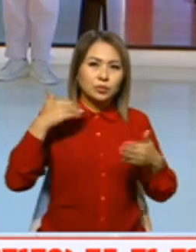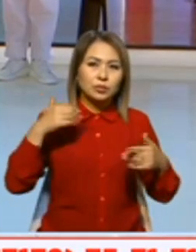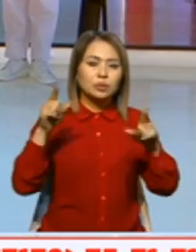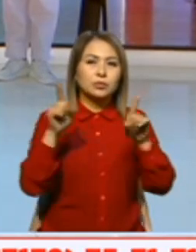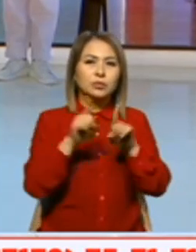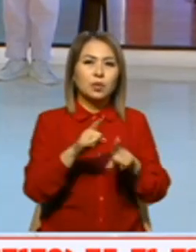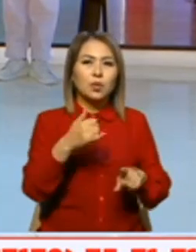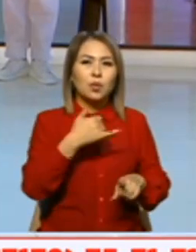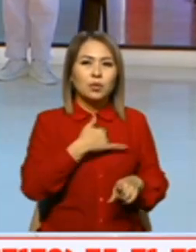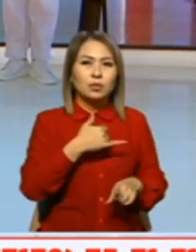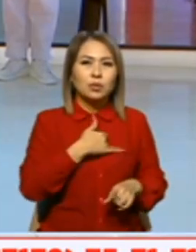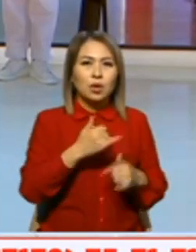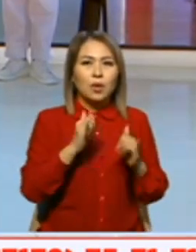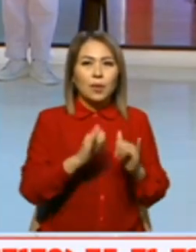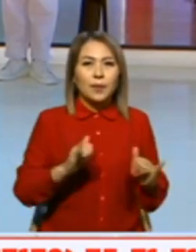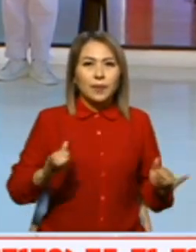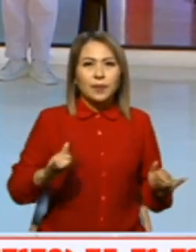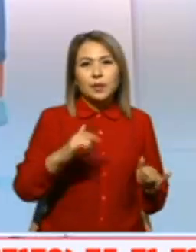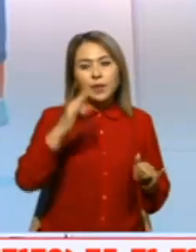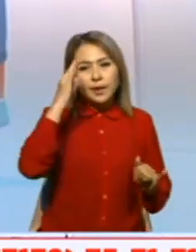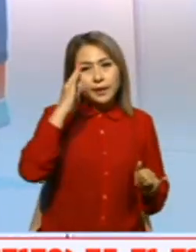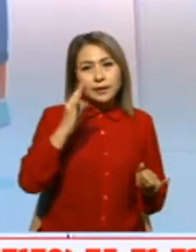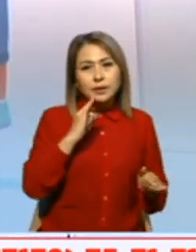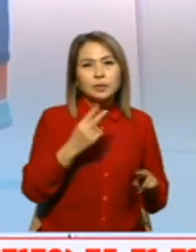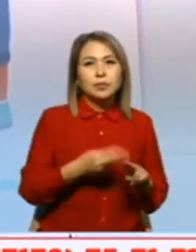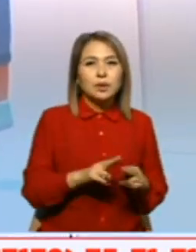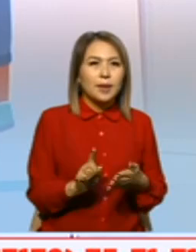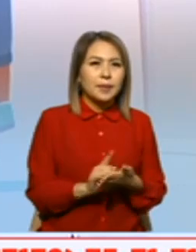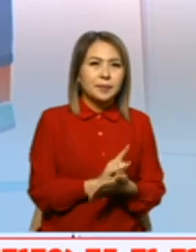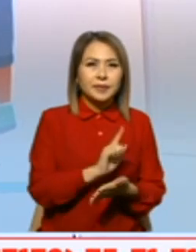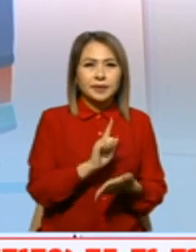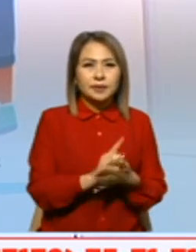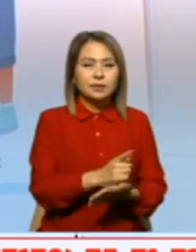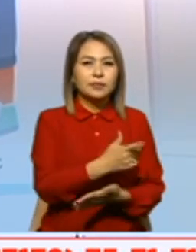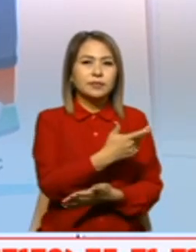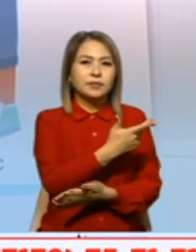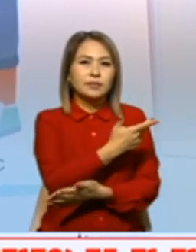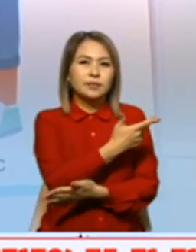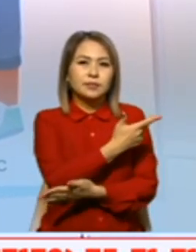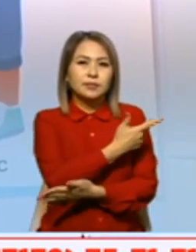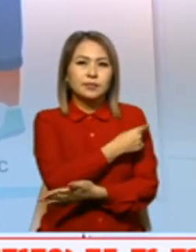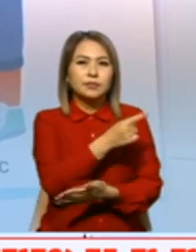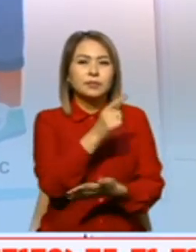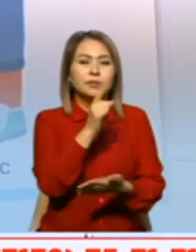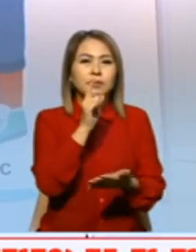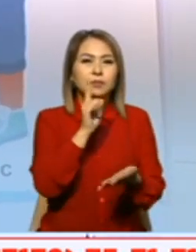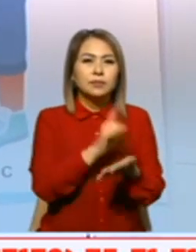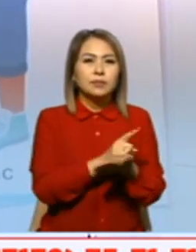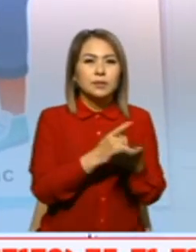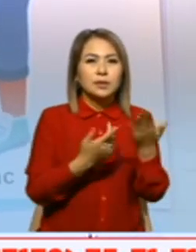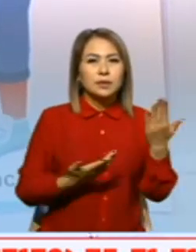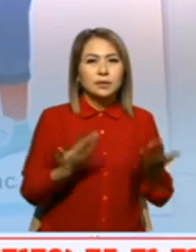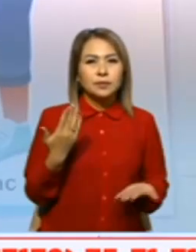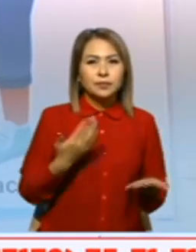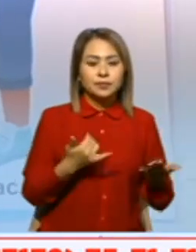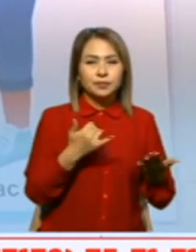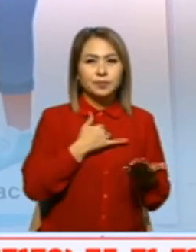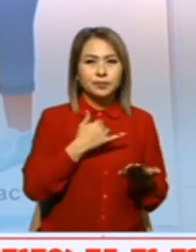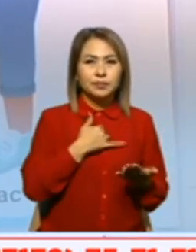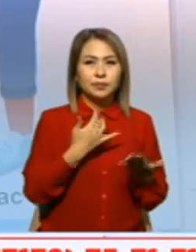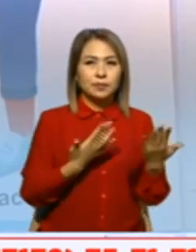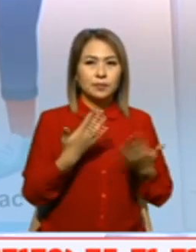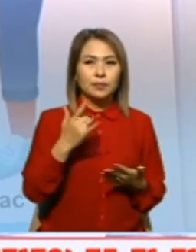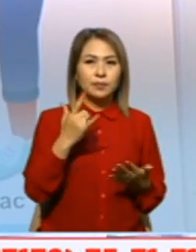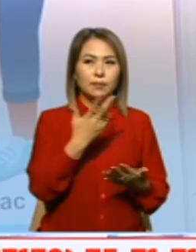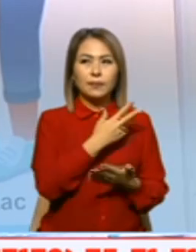туберкулезді бізде өршіп тұрған ауру болғандықтан міндетті түрде алған дұрыс. Оның маңызы қандай? Маңызы егер де мысалы менің балам алған